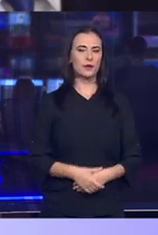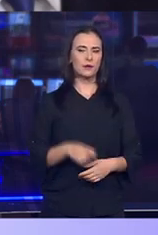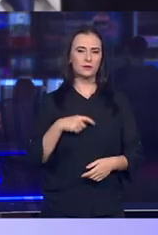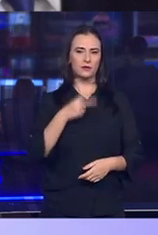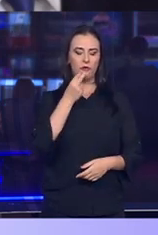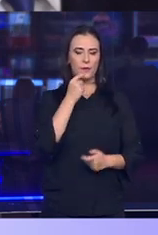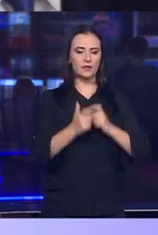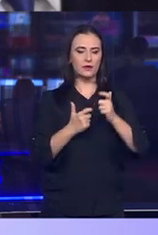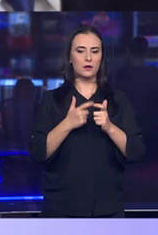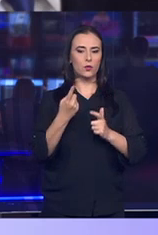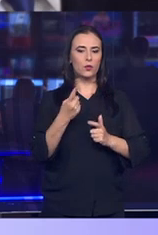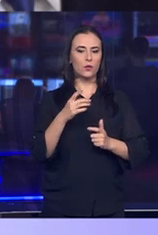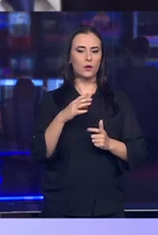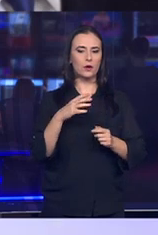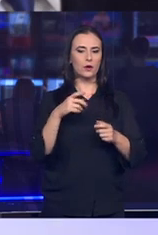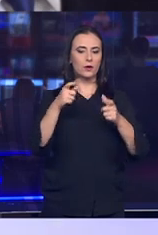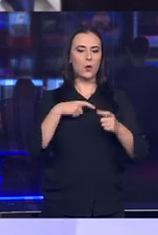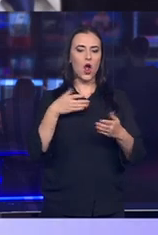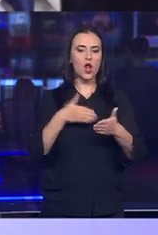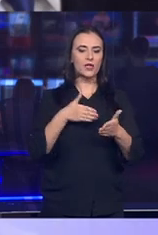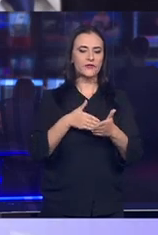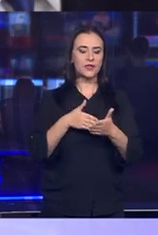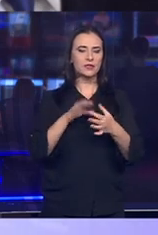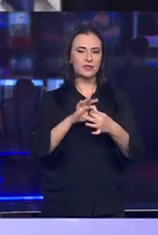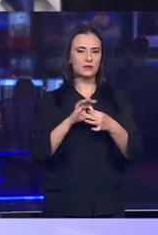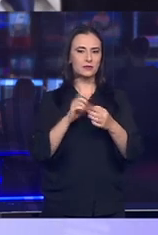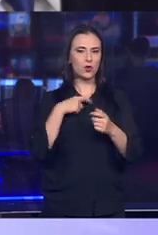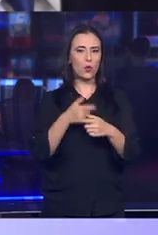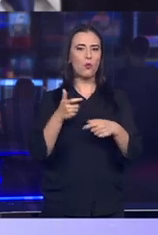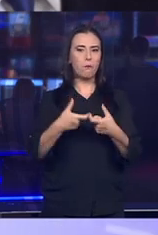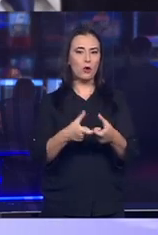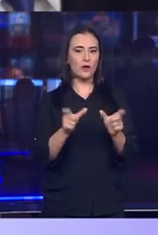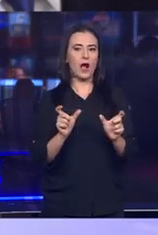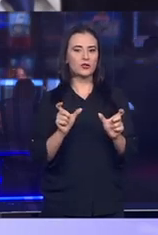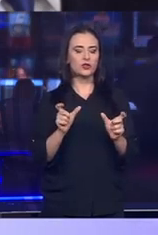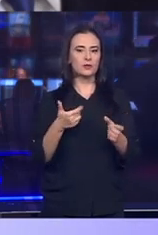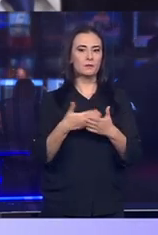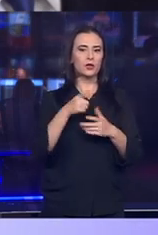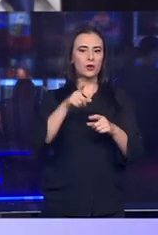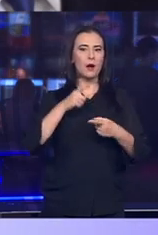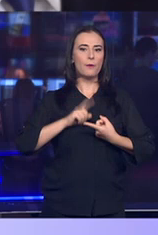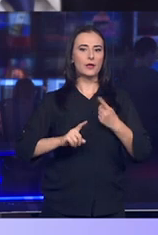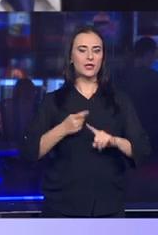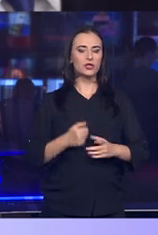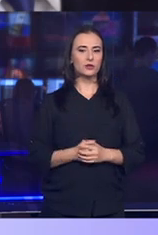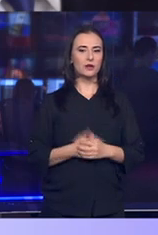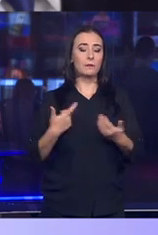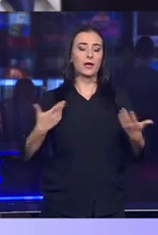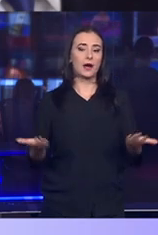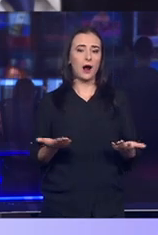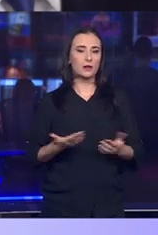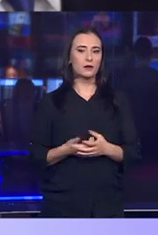Sigur, Austria încearcă să rămână consecventă unui tip de blocaj politic, filtru politic, pe